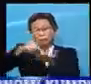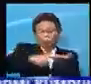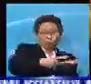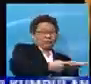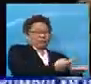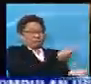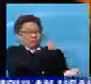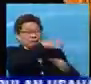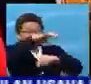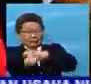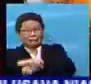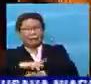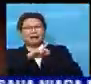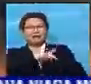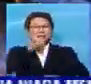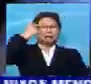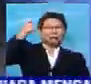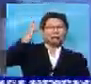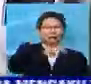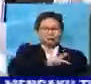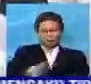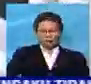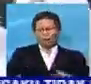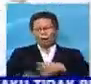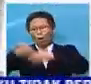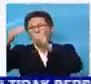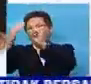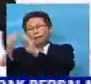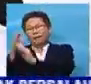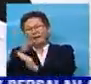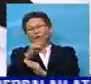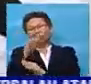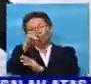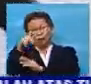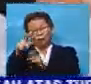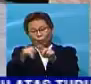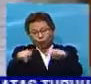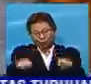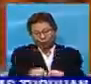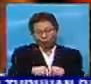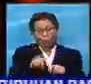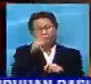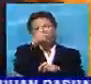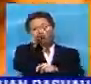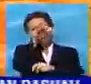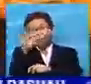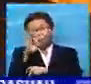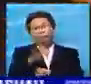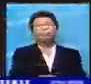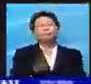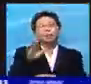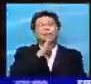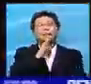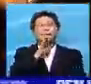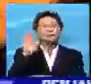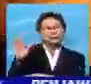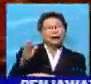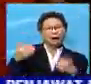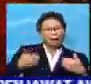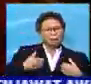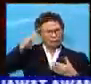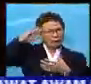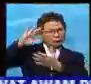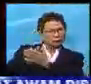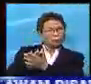lepas termasuk ketua setiausaha Kementerian Luar Bandar dan wilayah Datuk Mohamad Arif Abdul Rahman tambahnya beliau turut mempunyai